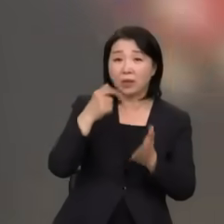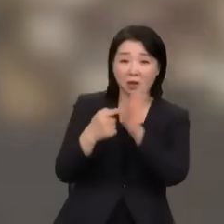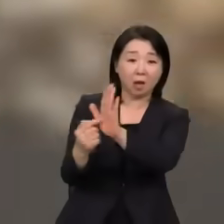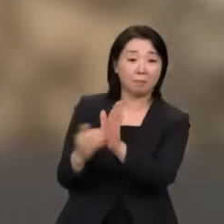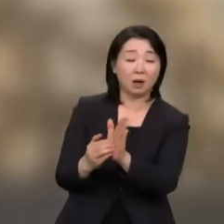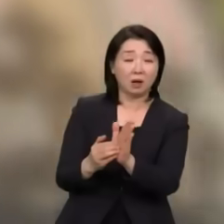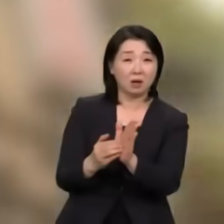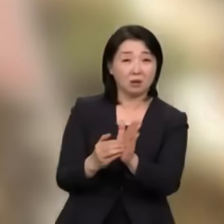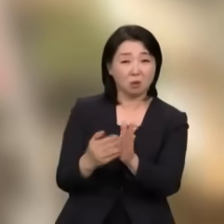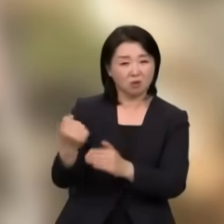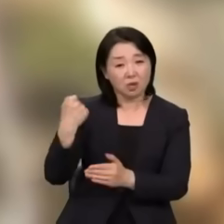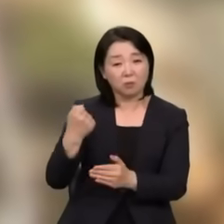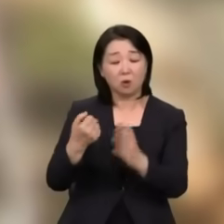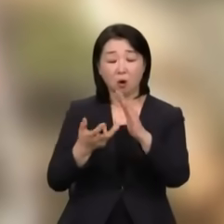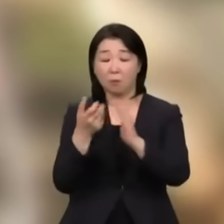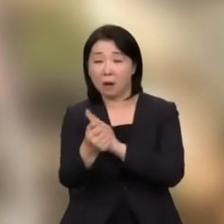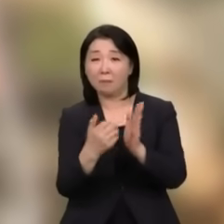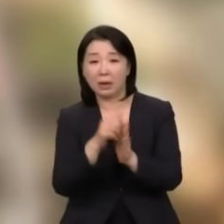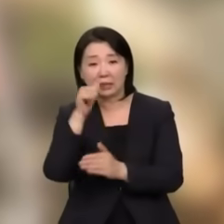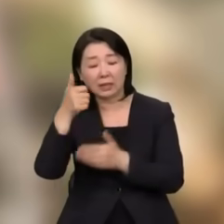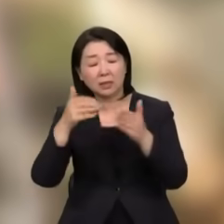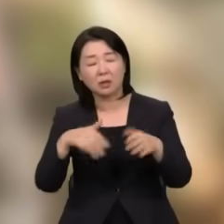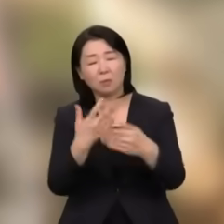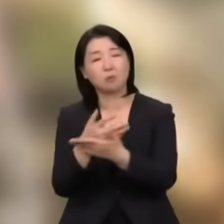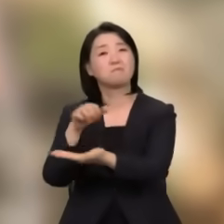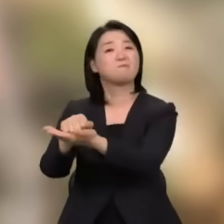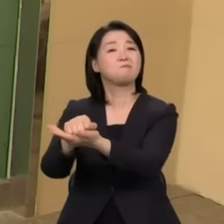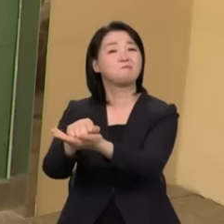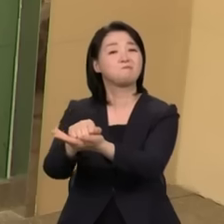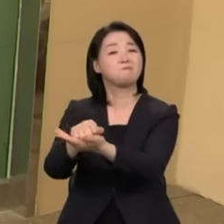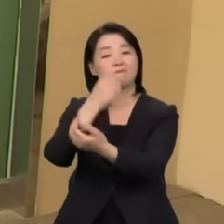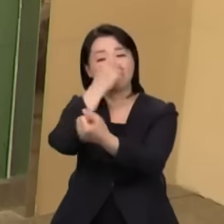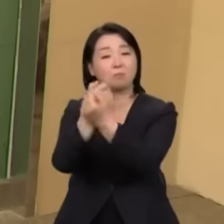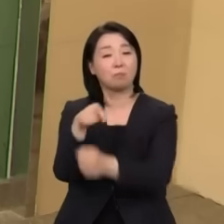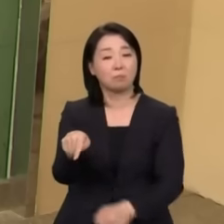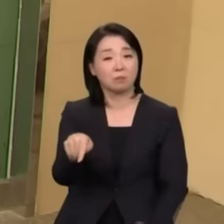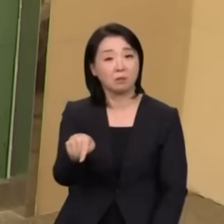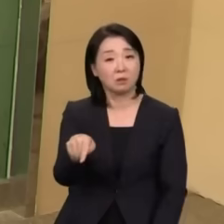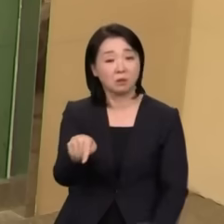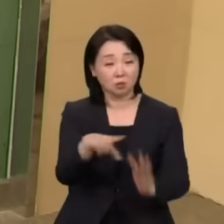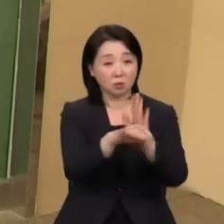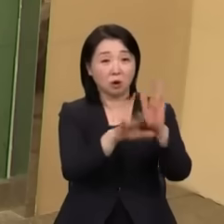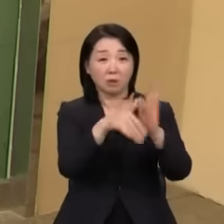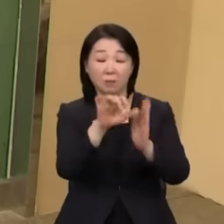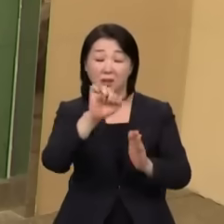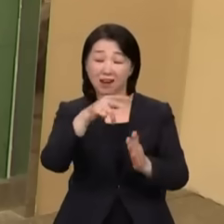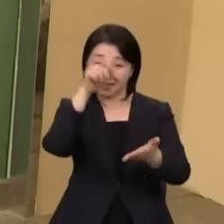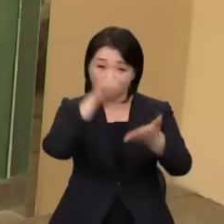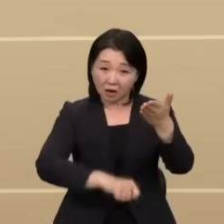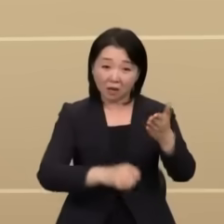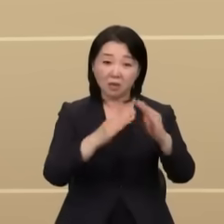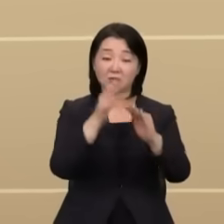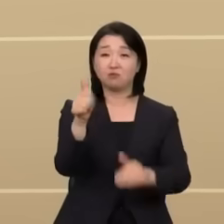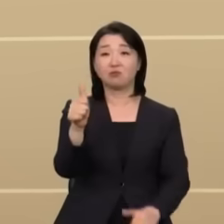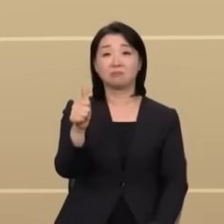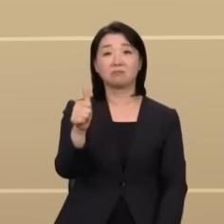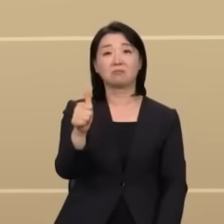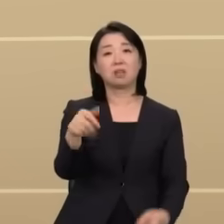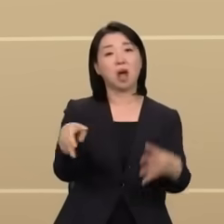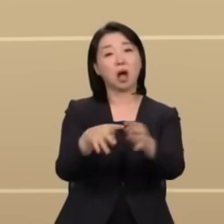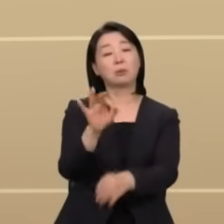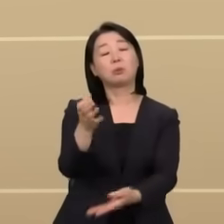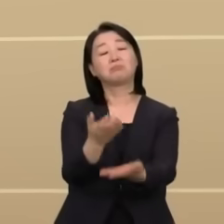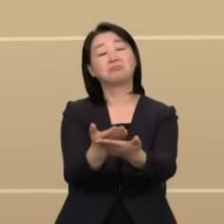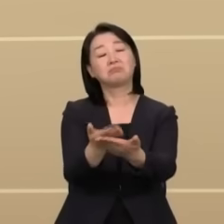힘으로 건물을 차지했고 다섯 달 동안 강제 점거했습니다 그리곤 경매에서 빌라를 낙찰받은 집주인들에게 금을